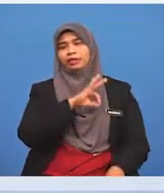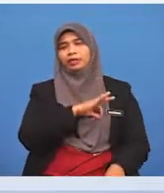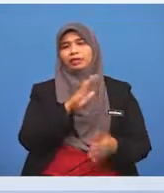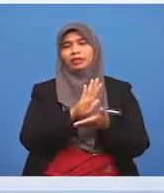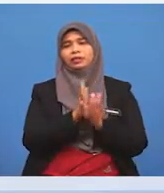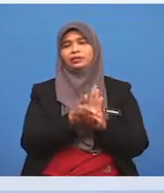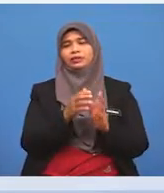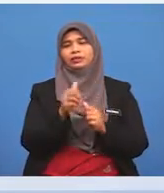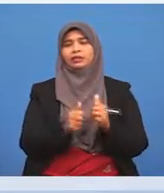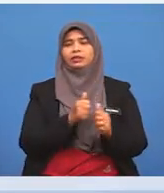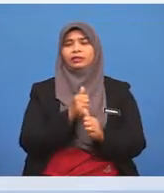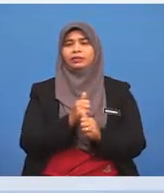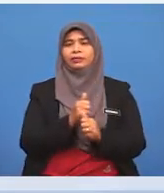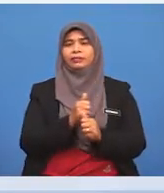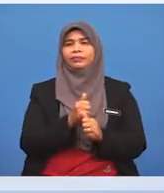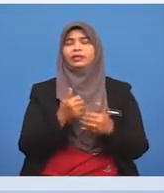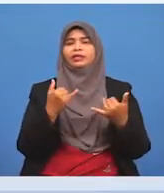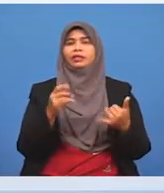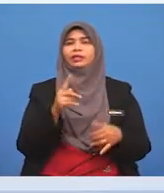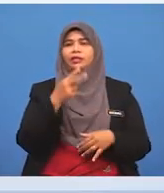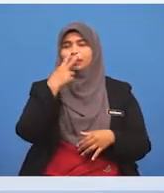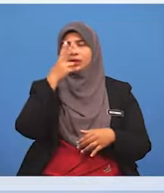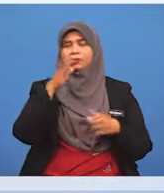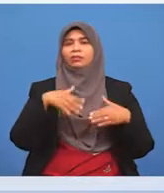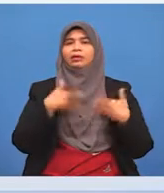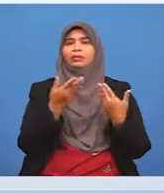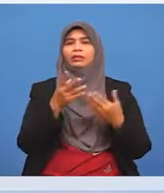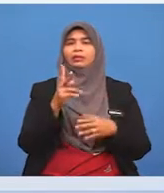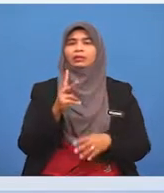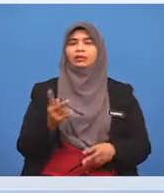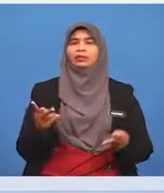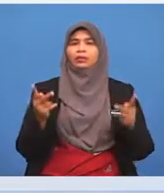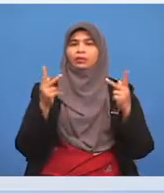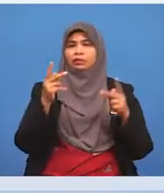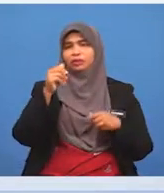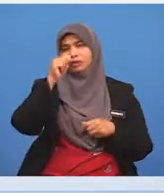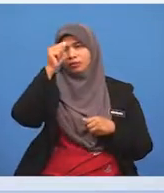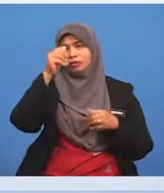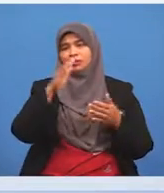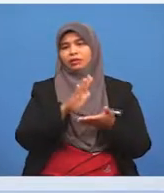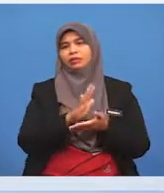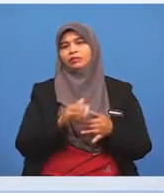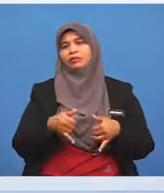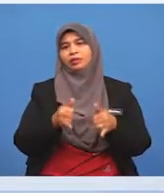alam. Yang pertama, penciptaan air untuk kehidupan